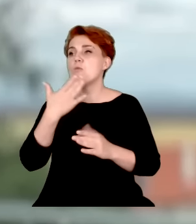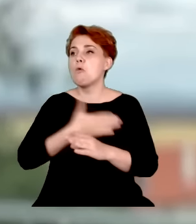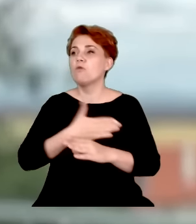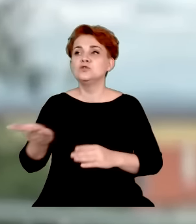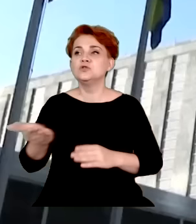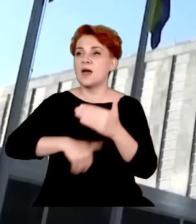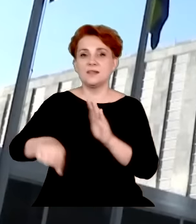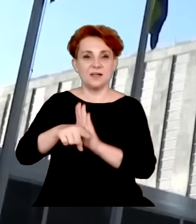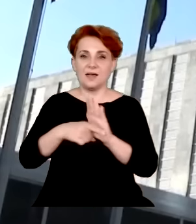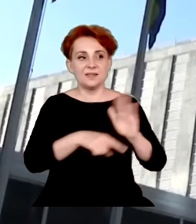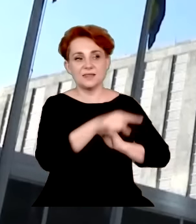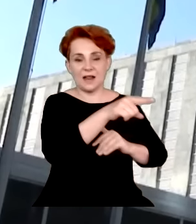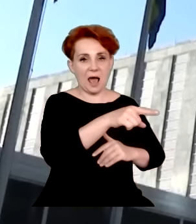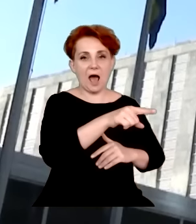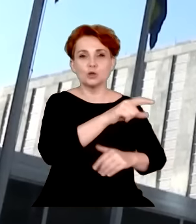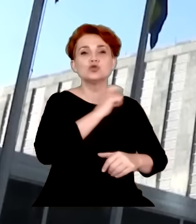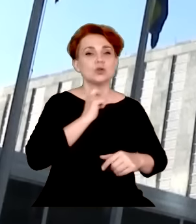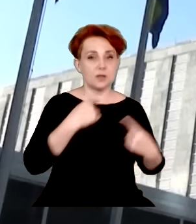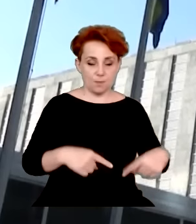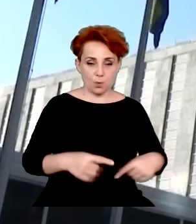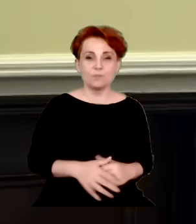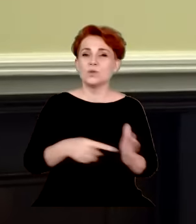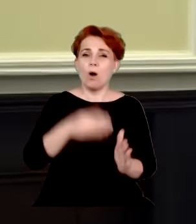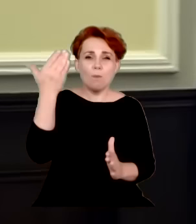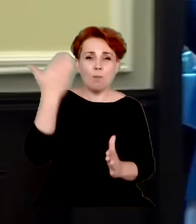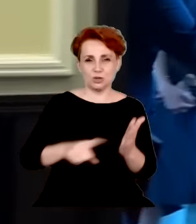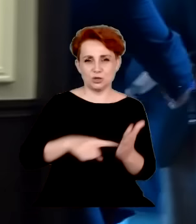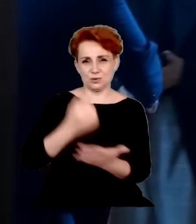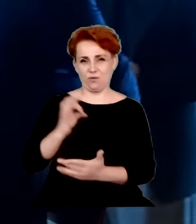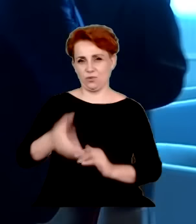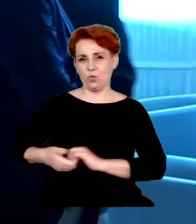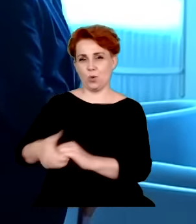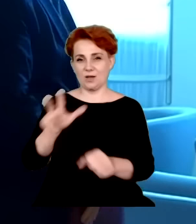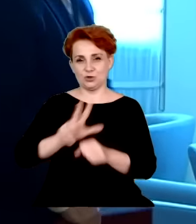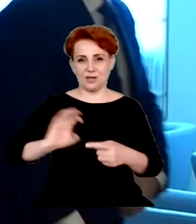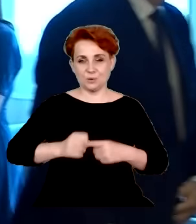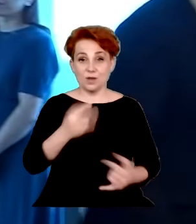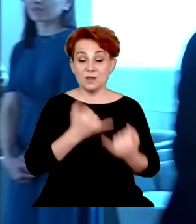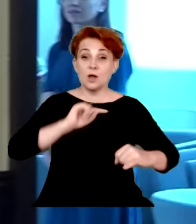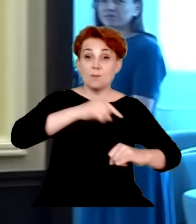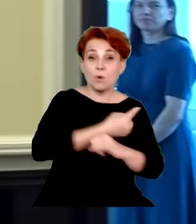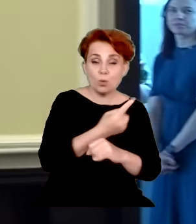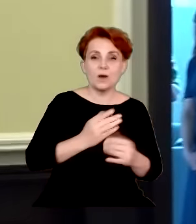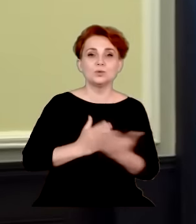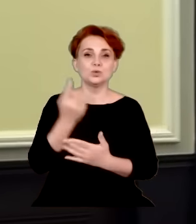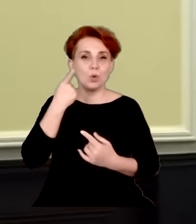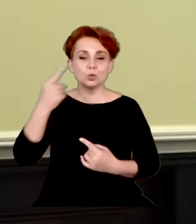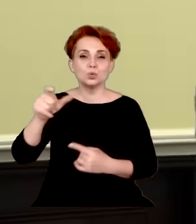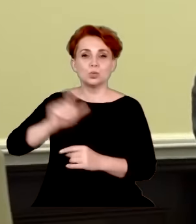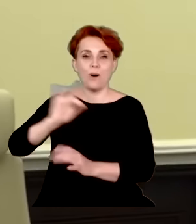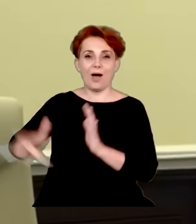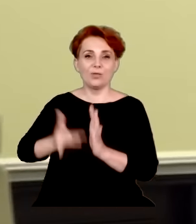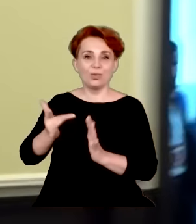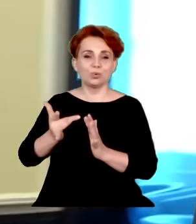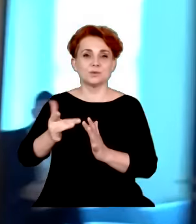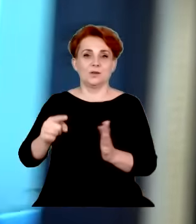negatywnych wobec księdza Michała nie było. To kolejna porażka koalicji 13 grudnia, skoro działalnością prokuratury i służb podległych ludziom Donalda Tuska zajmuje się